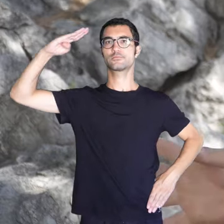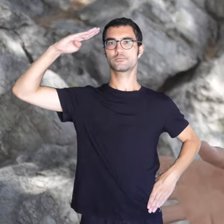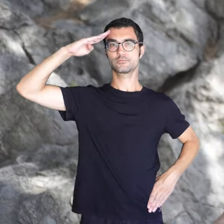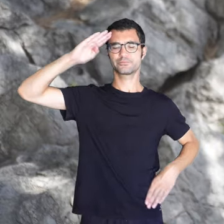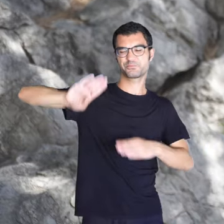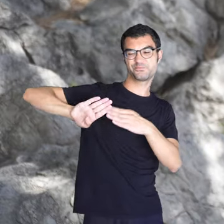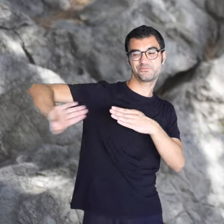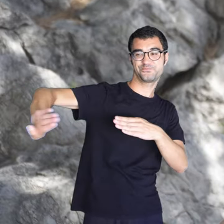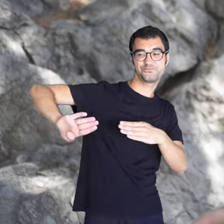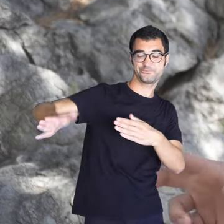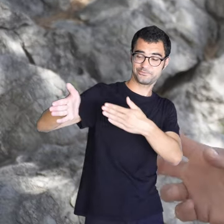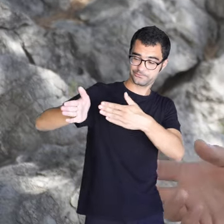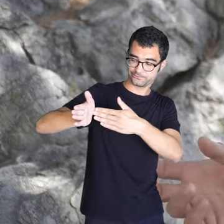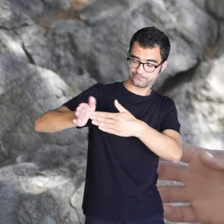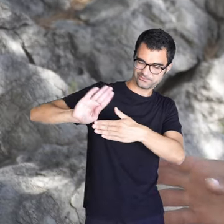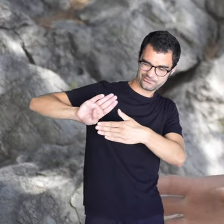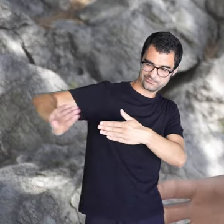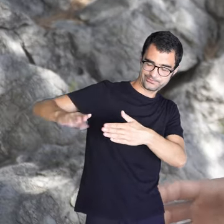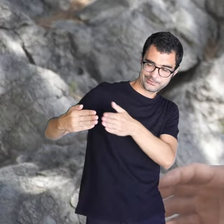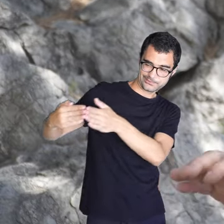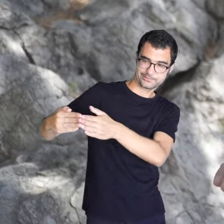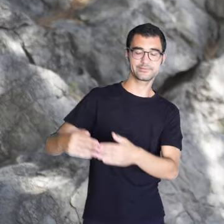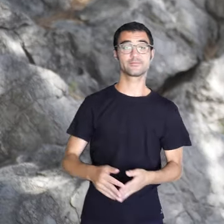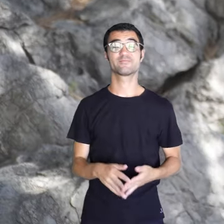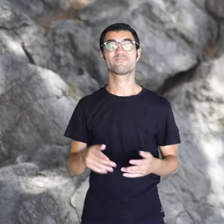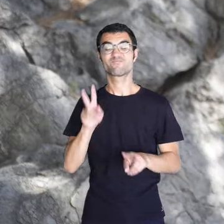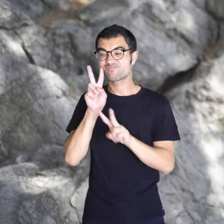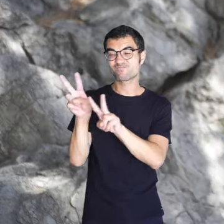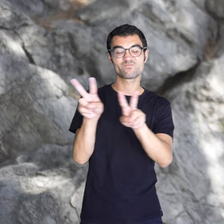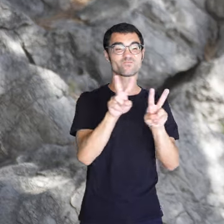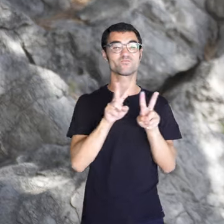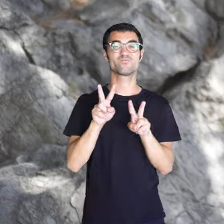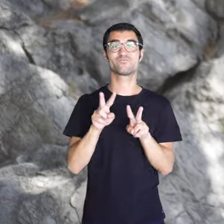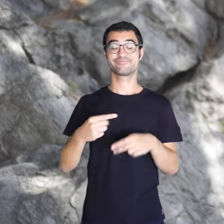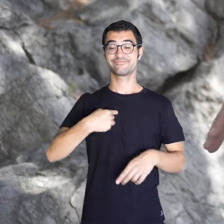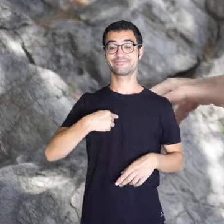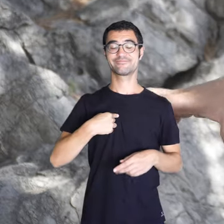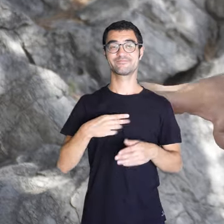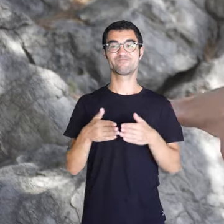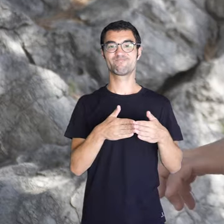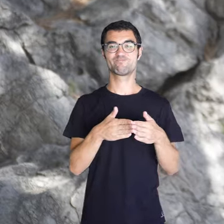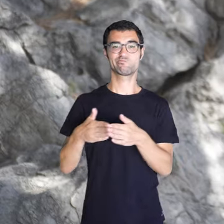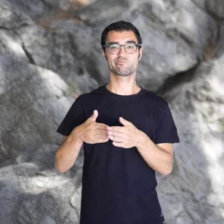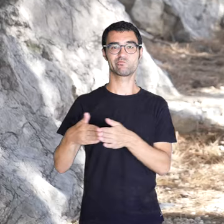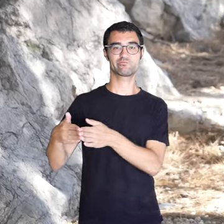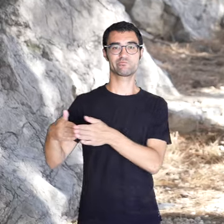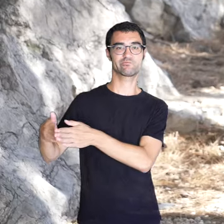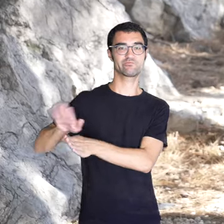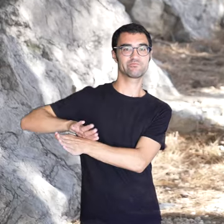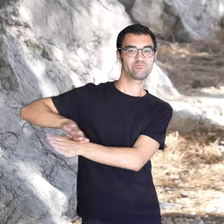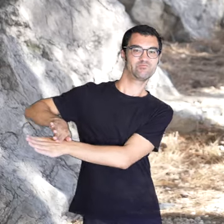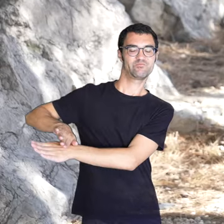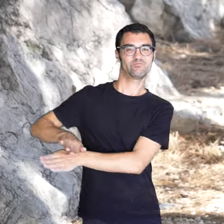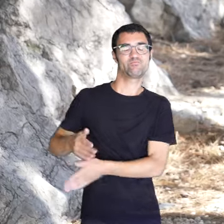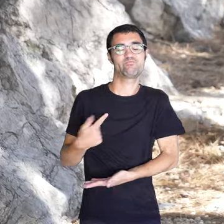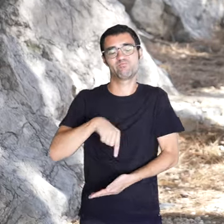A un racó. Diguem que és com una manera de que indirectament ens hem mogut a un costat,